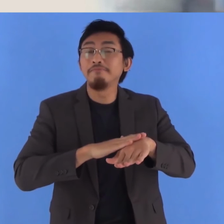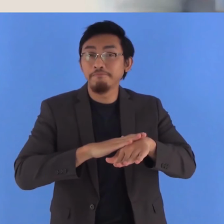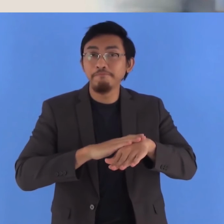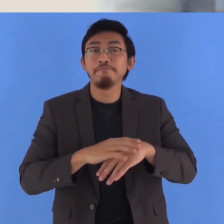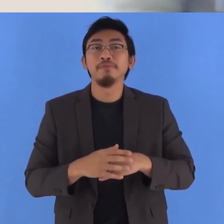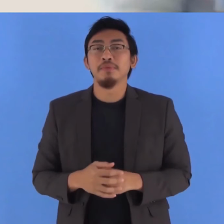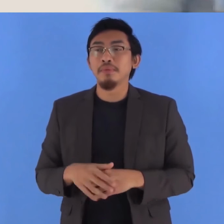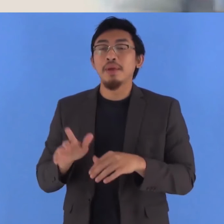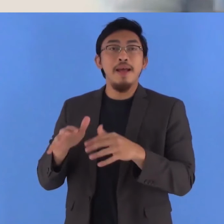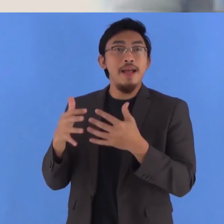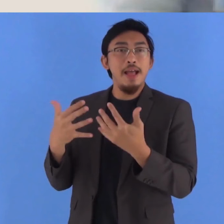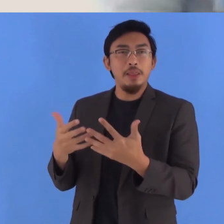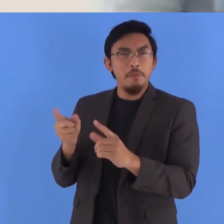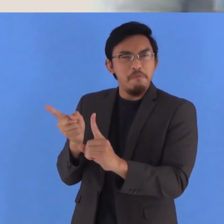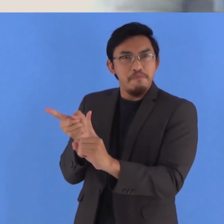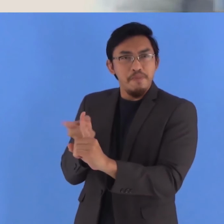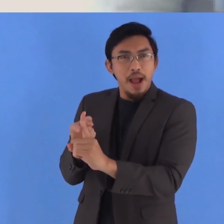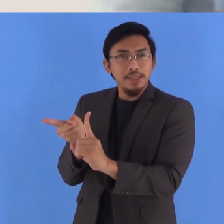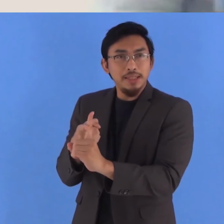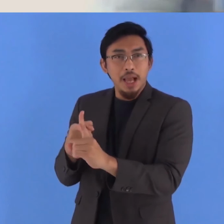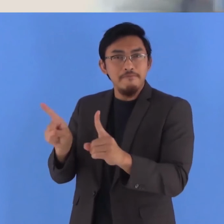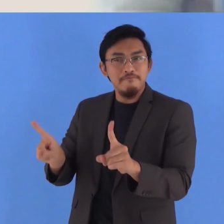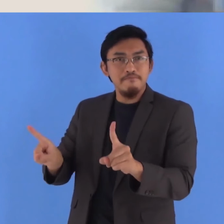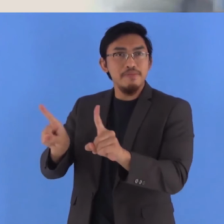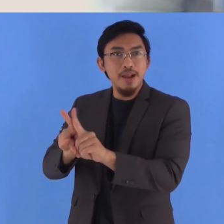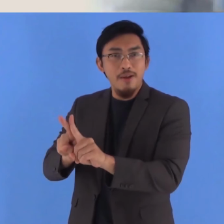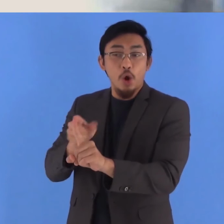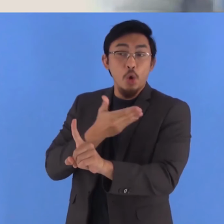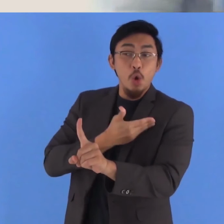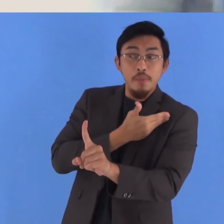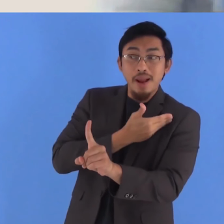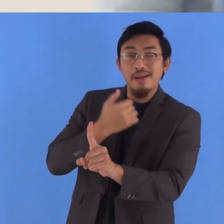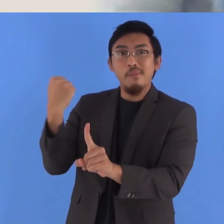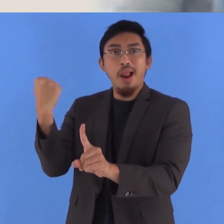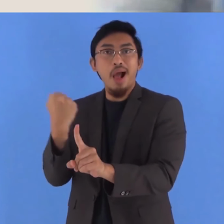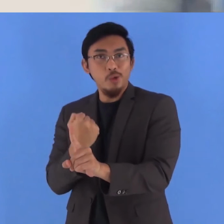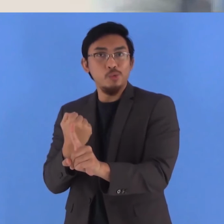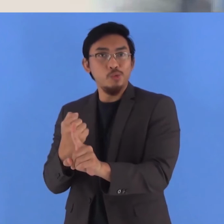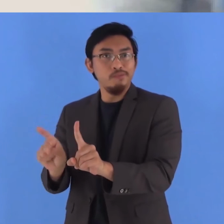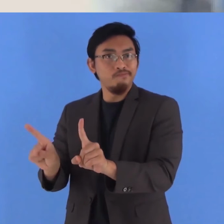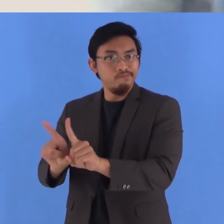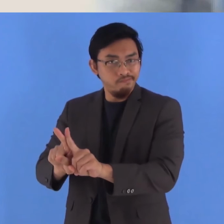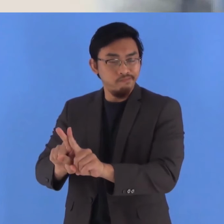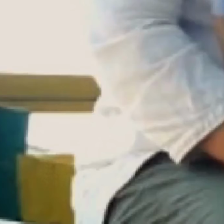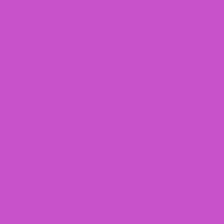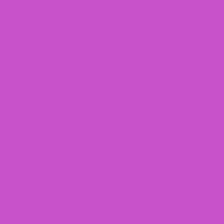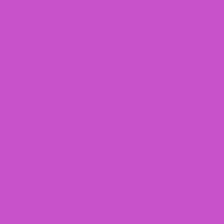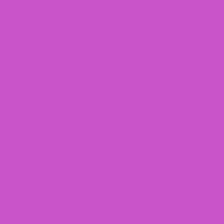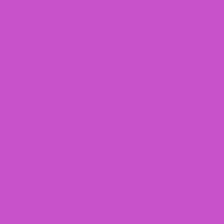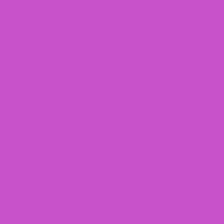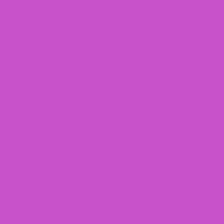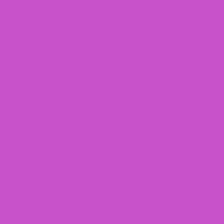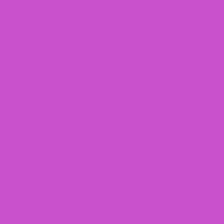budaya, atau C. Pemaksaan perkawinan korban dengan pelaku pemerkosaan.